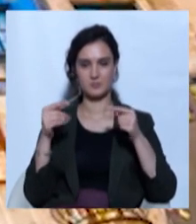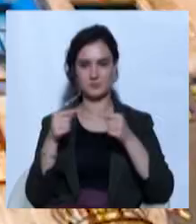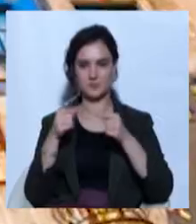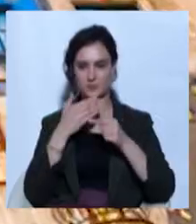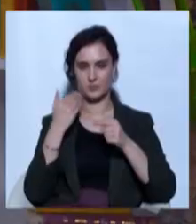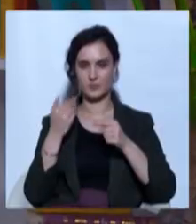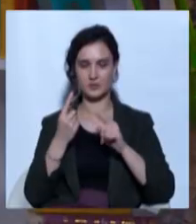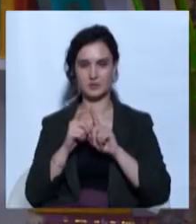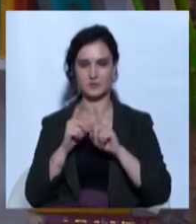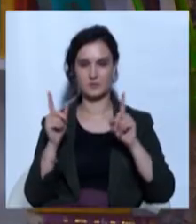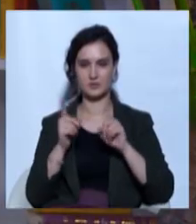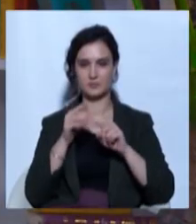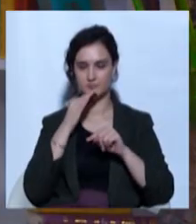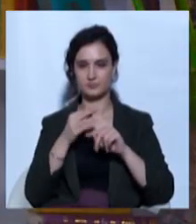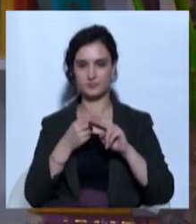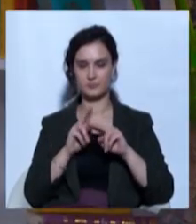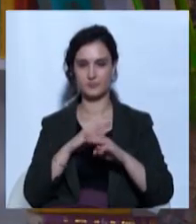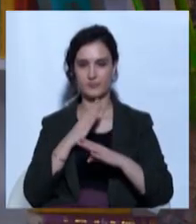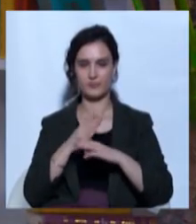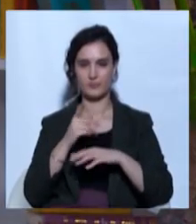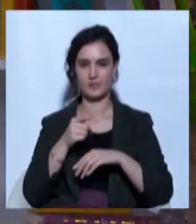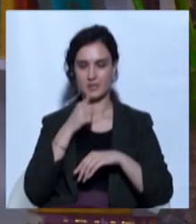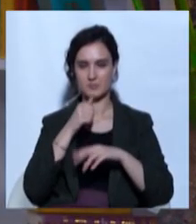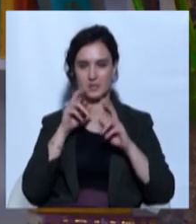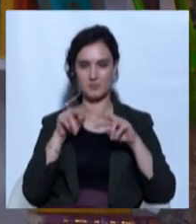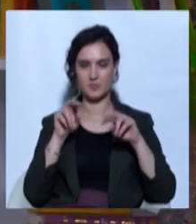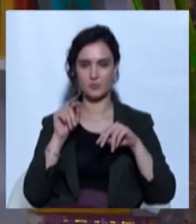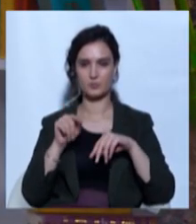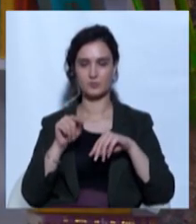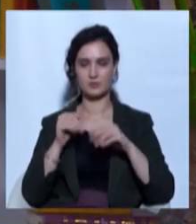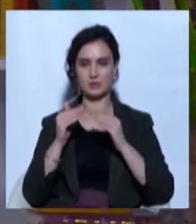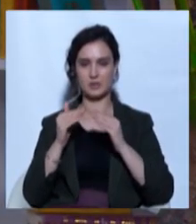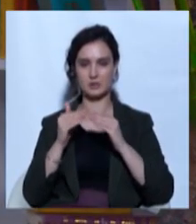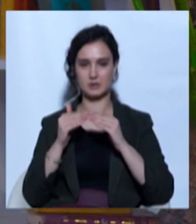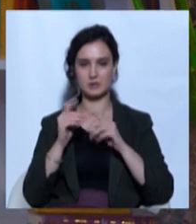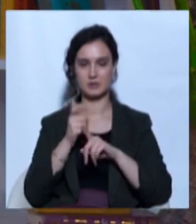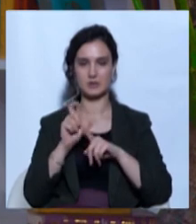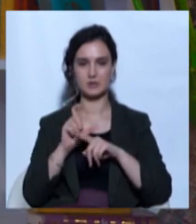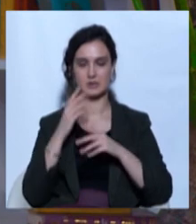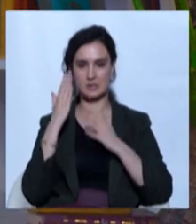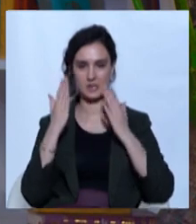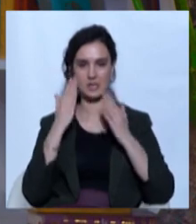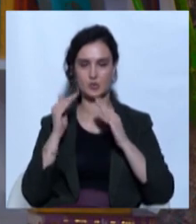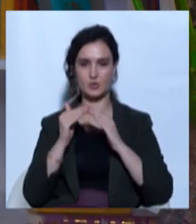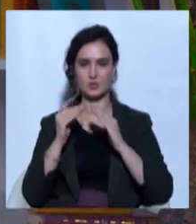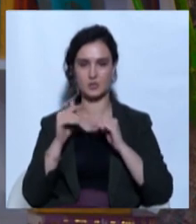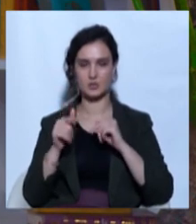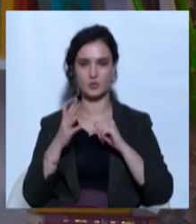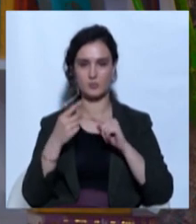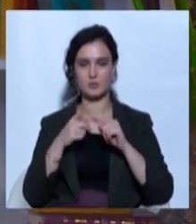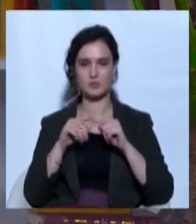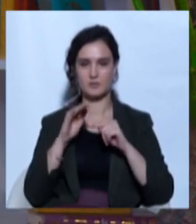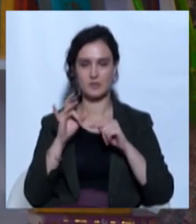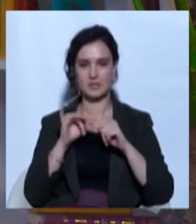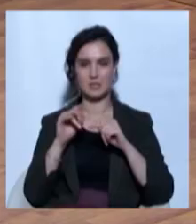ერთი სიტყვით, ეს არის, ასე ვთქვათ, ექსპერიმენტული სახლი, ძალიან სახალისო სახლი, რომელიც